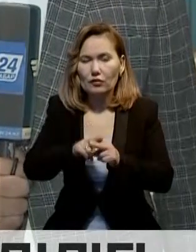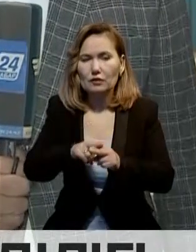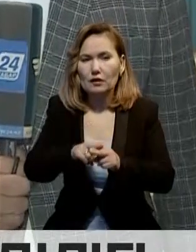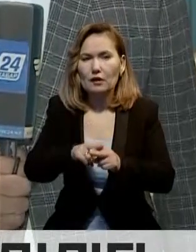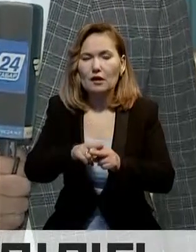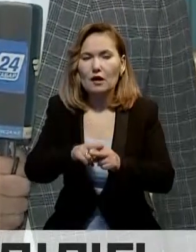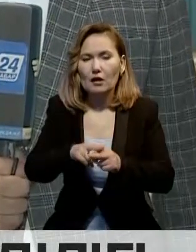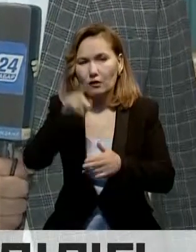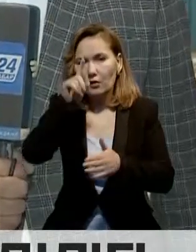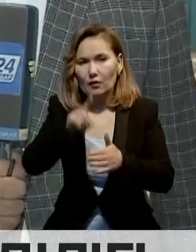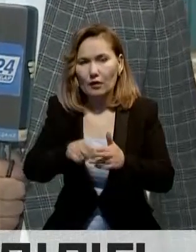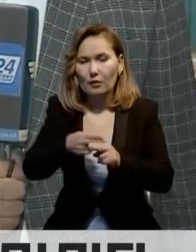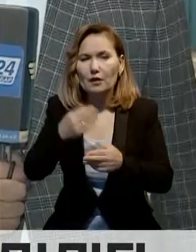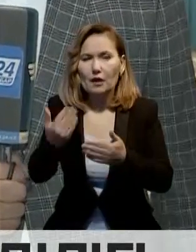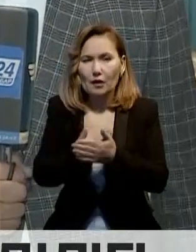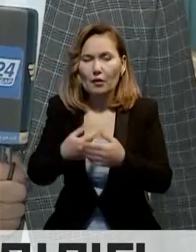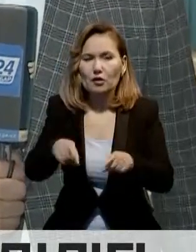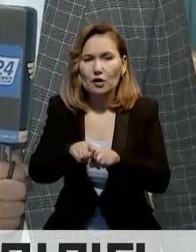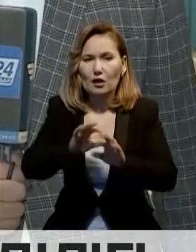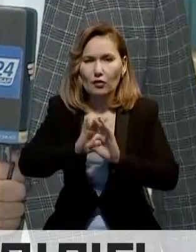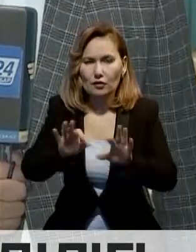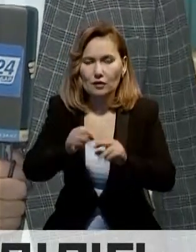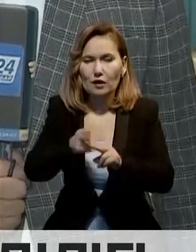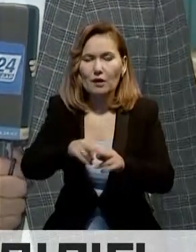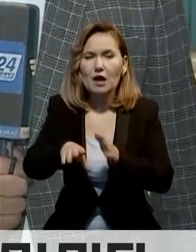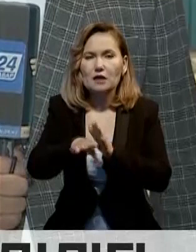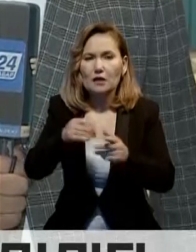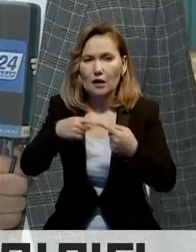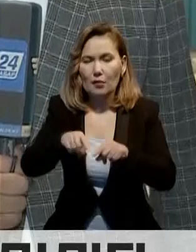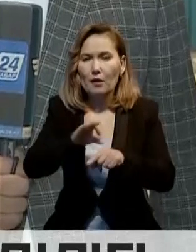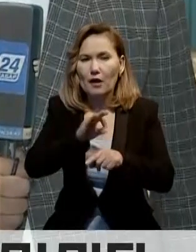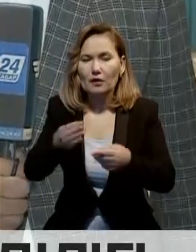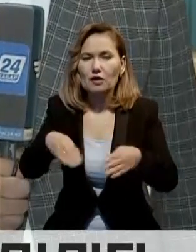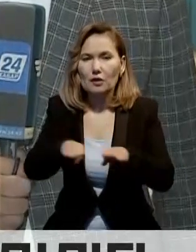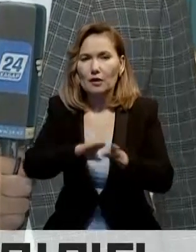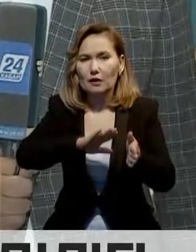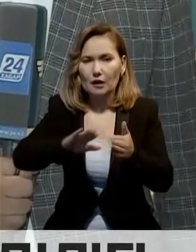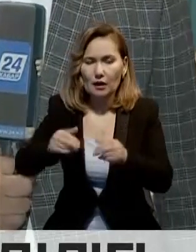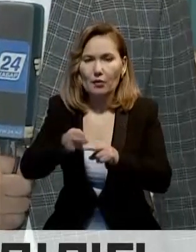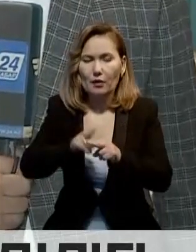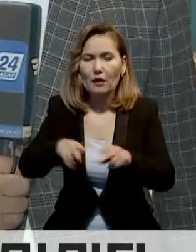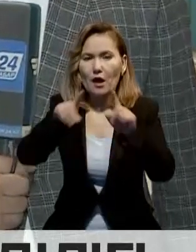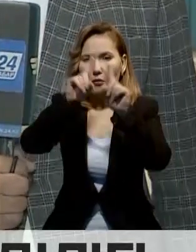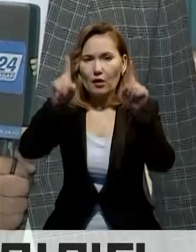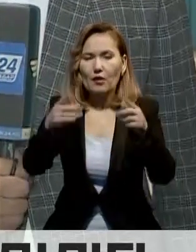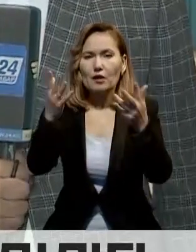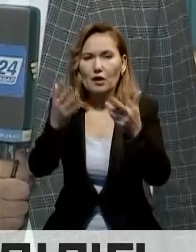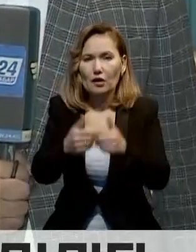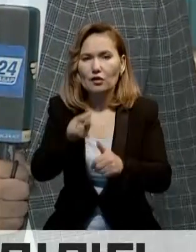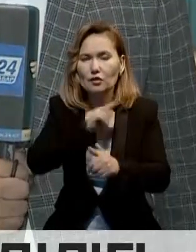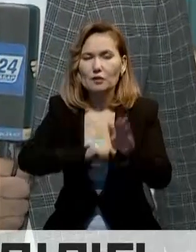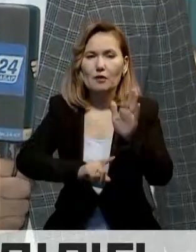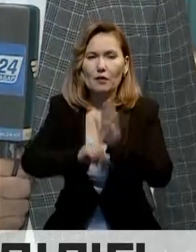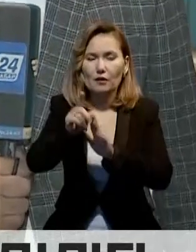Жалпы әзірге айтып өтер ақпараттың легі осындай. Сайлау учаскелері ресми жабылғаннан кейін осы бюллетендерді санау жұмыстары